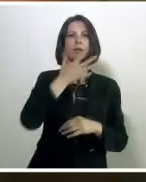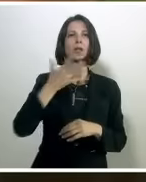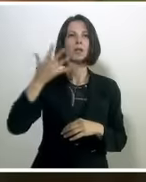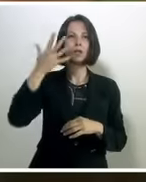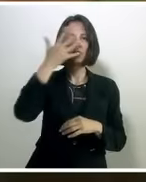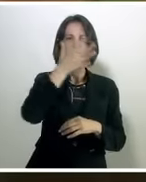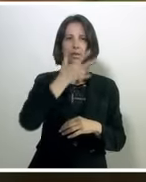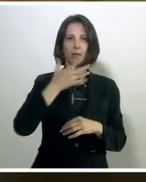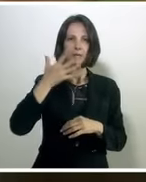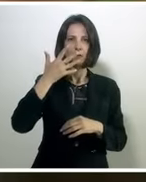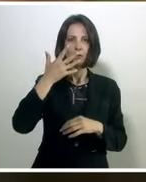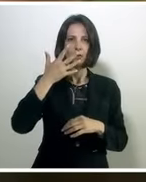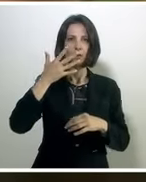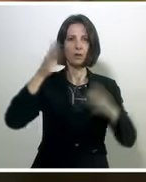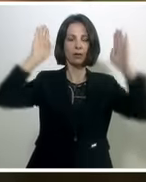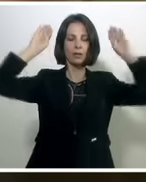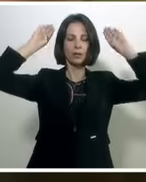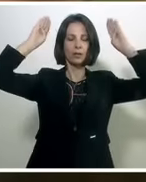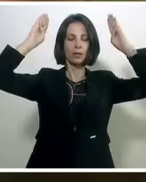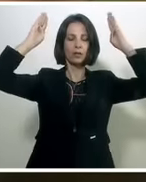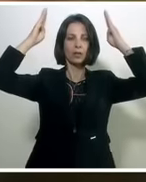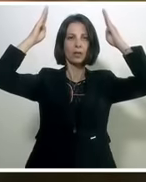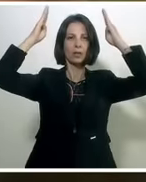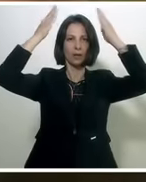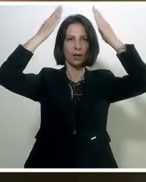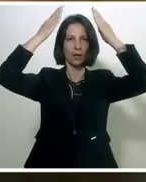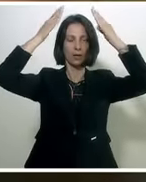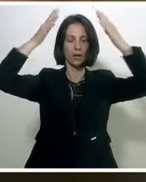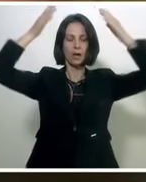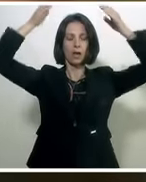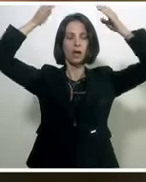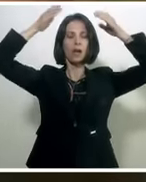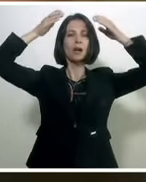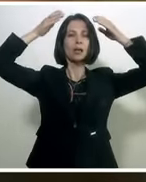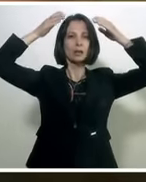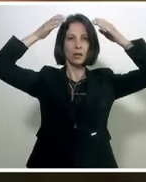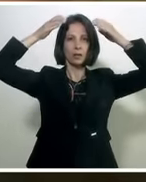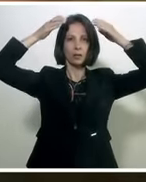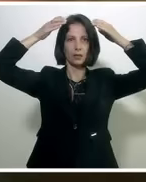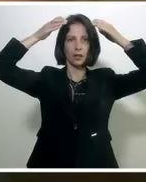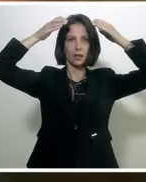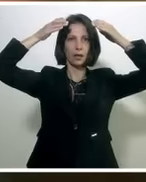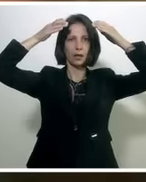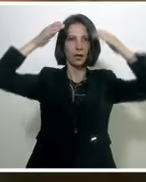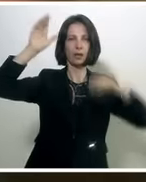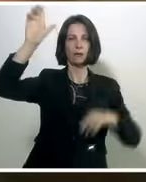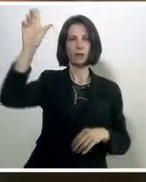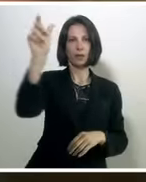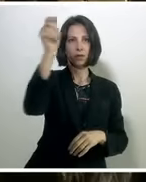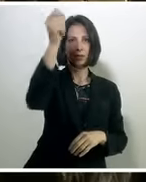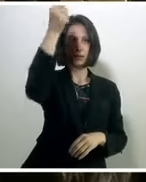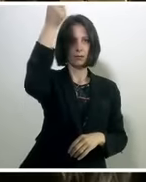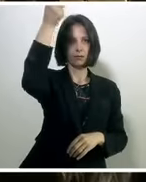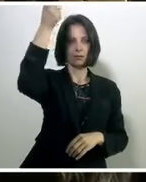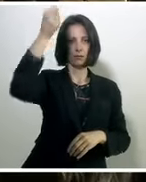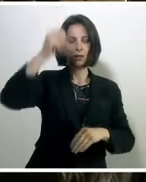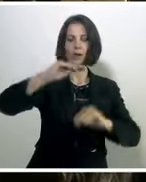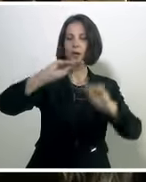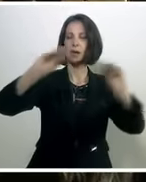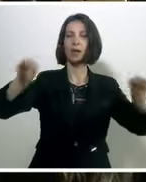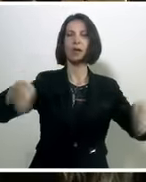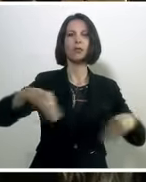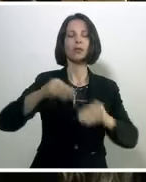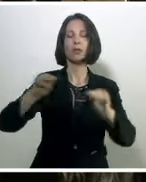nelm cpio se cinta la testa dovè